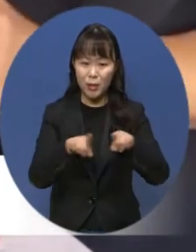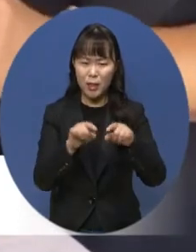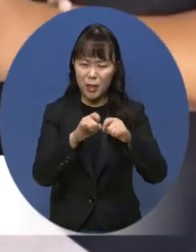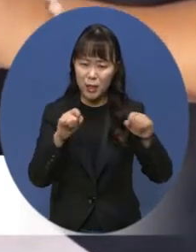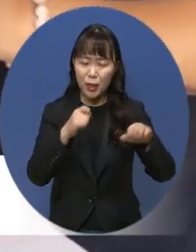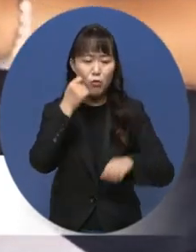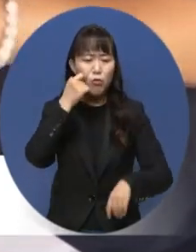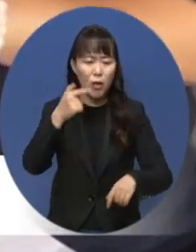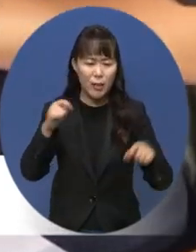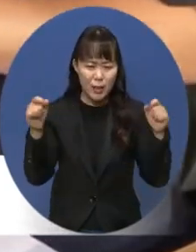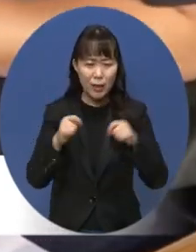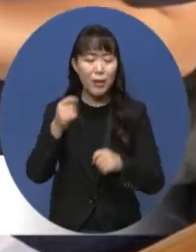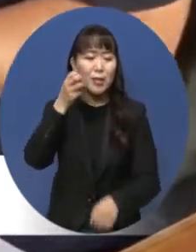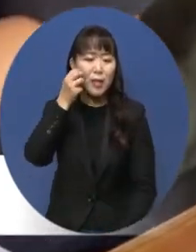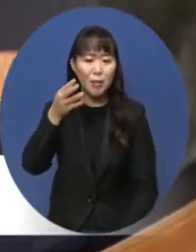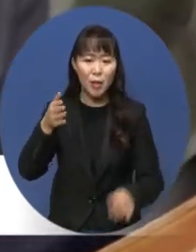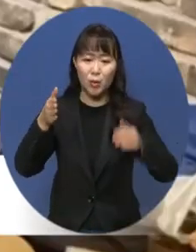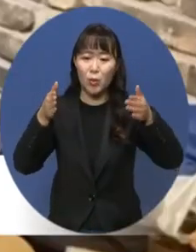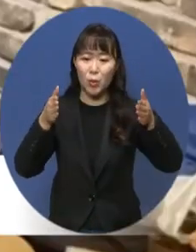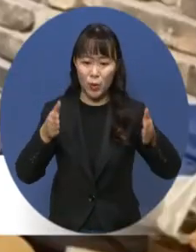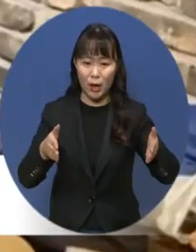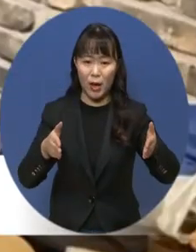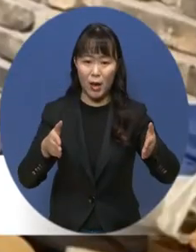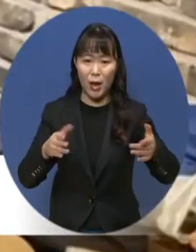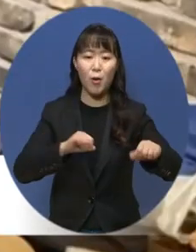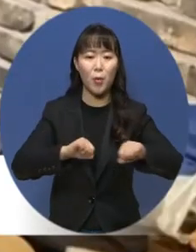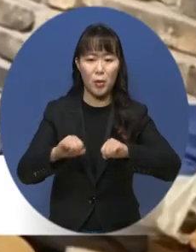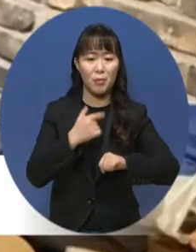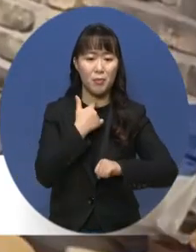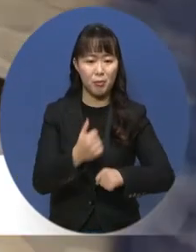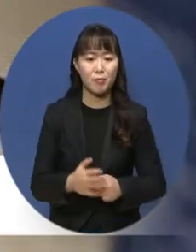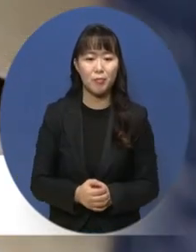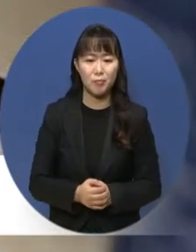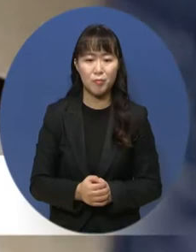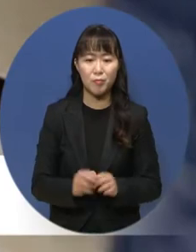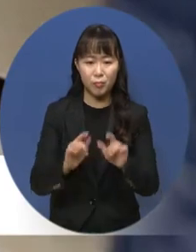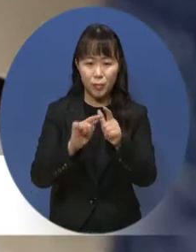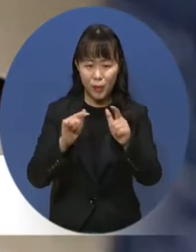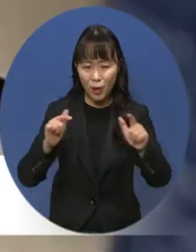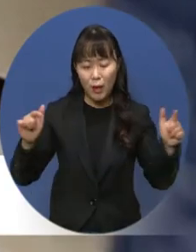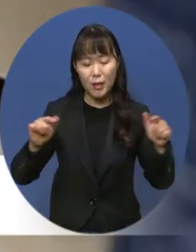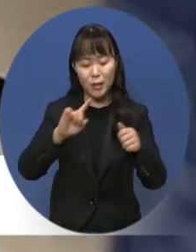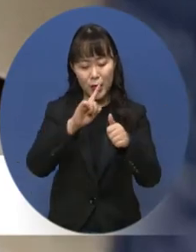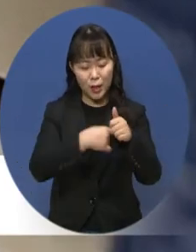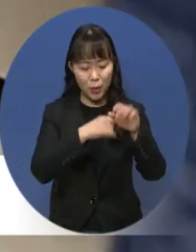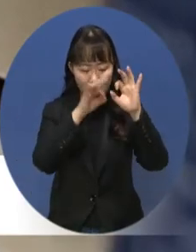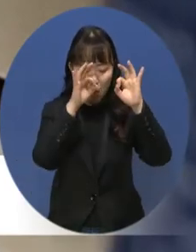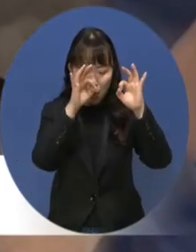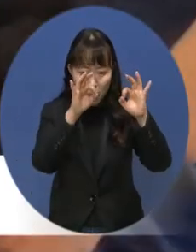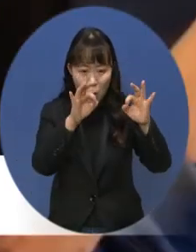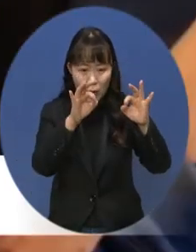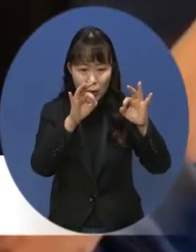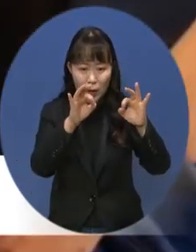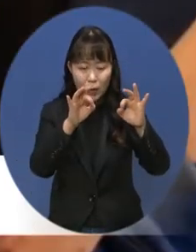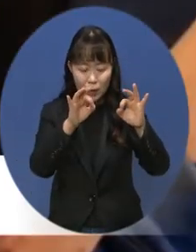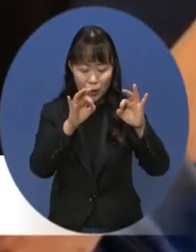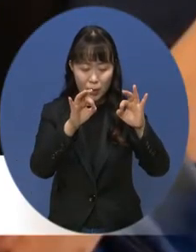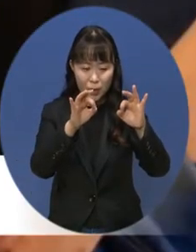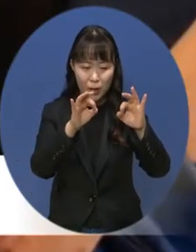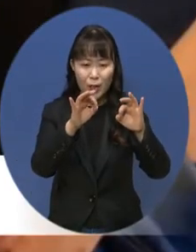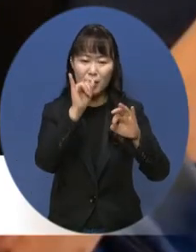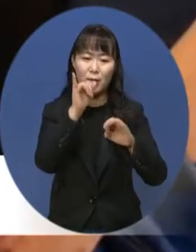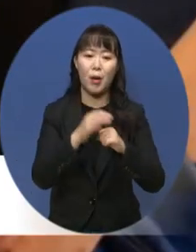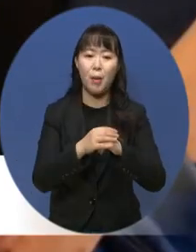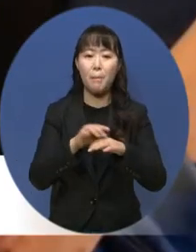6개월 적게는 상대 월 동안 작업을 했는데 되게 다양하게 자연을 바라보는 시각의 담겨있어요